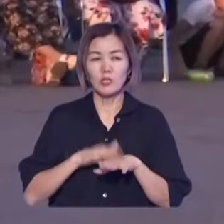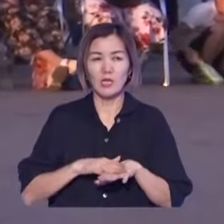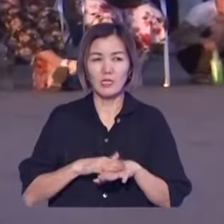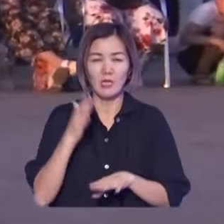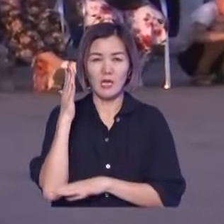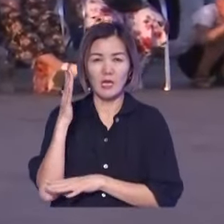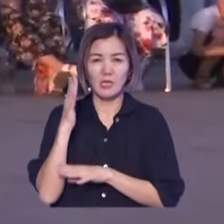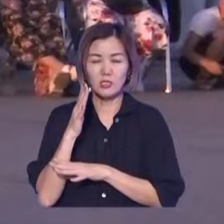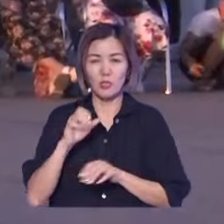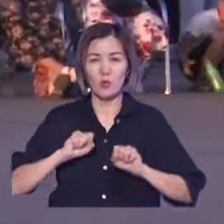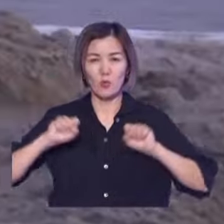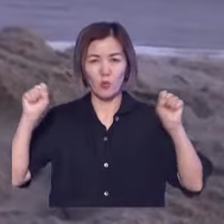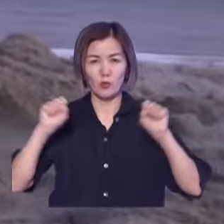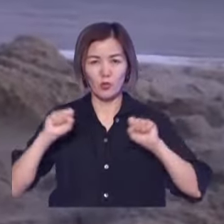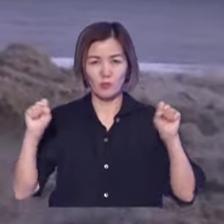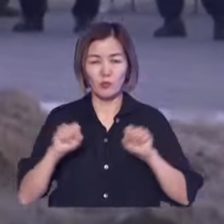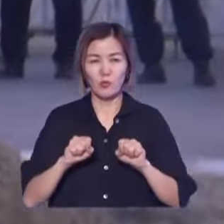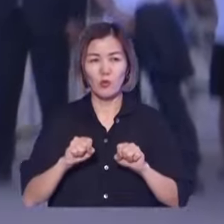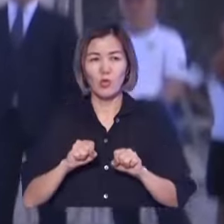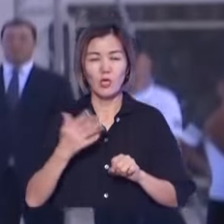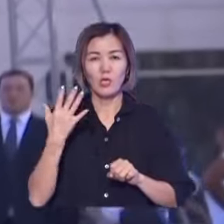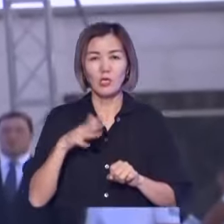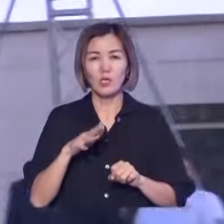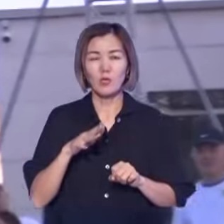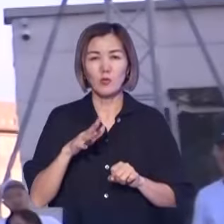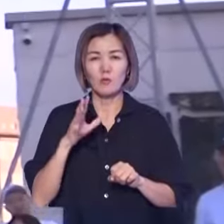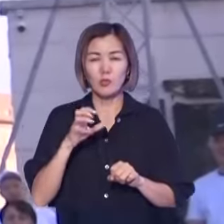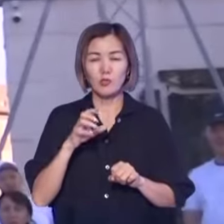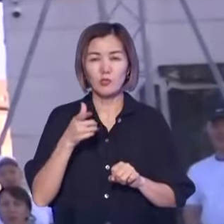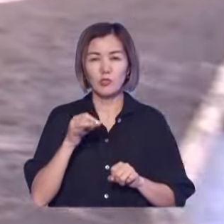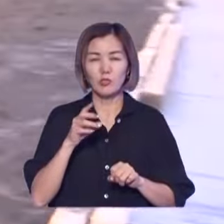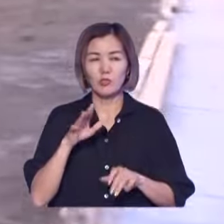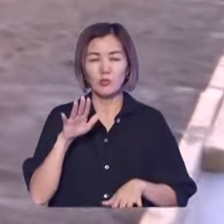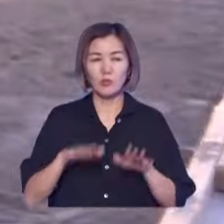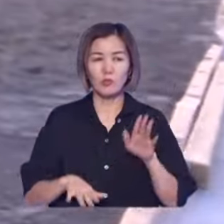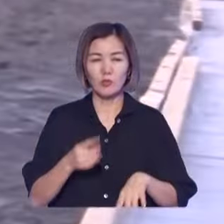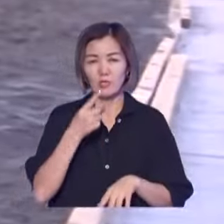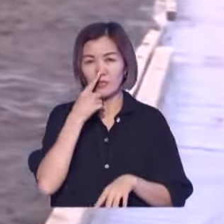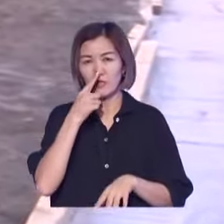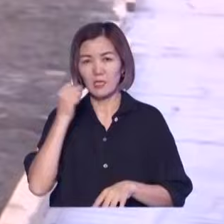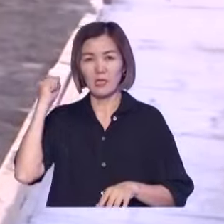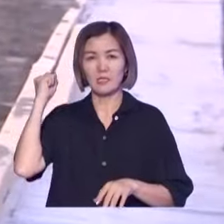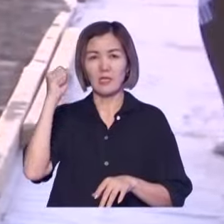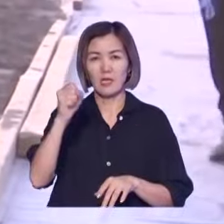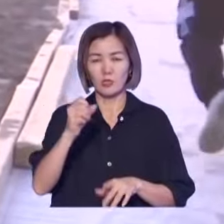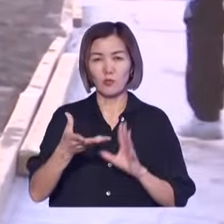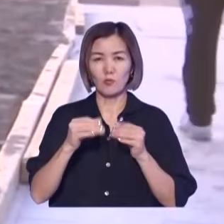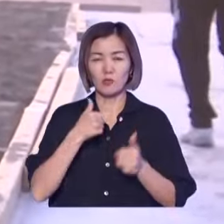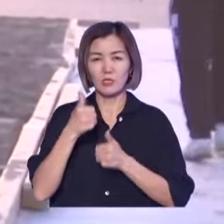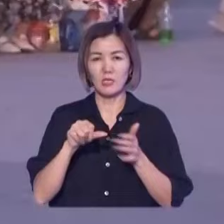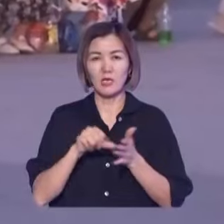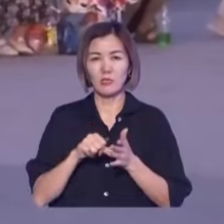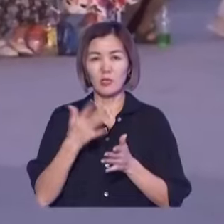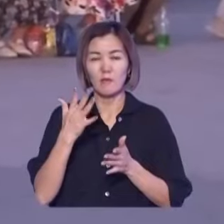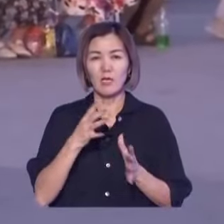салып отырып тұру, жарты тонналық арбаны сүйреу және 10 келілік найзаны қашықтыққа лақтыру бойынша сынға түсті. Жеңімпаздар